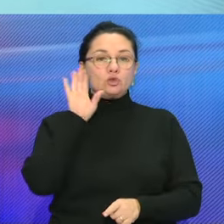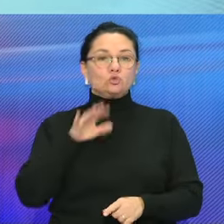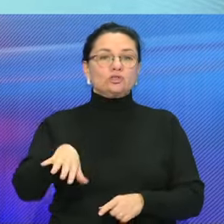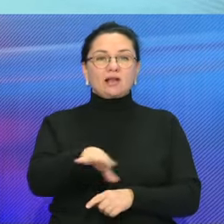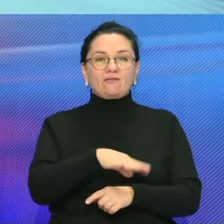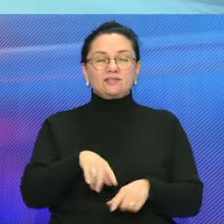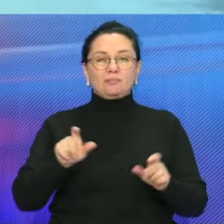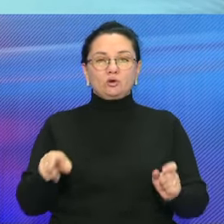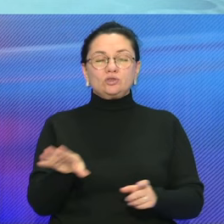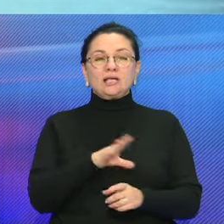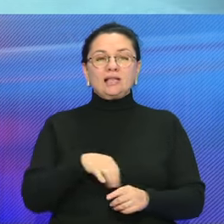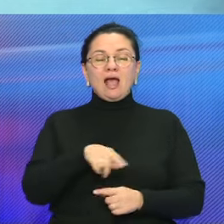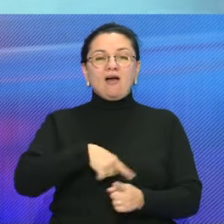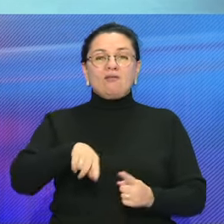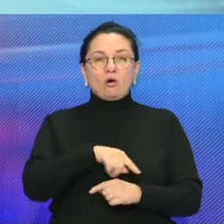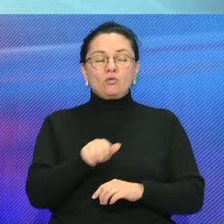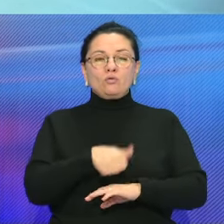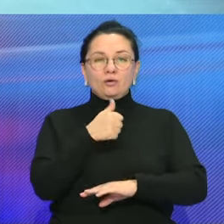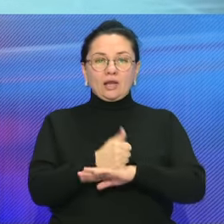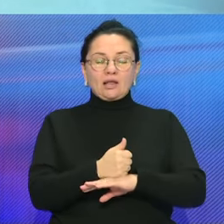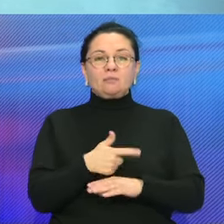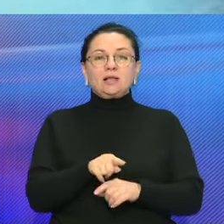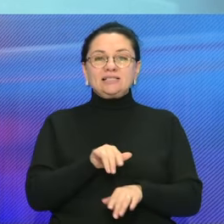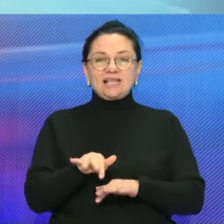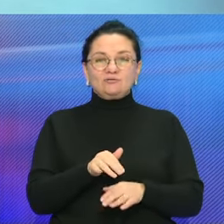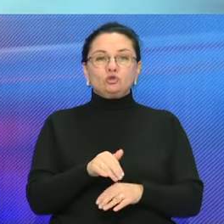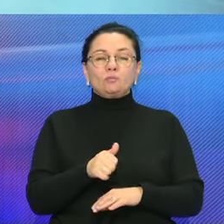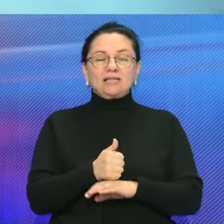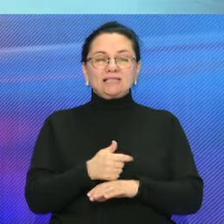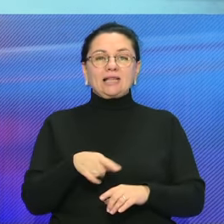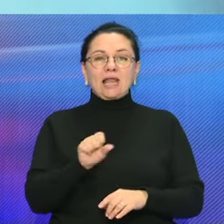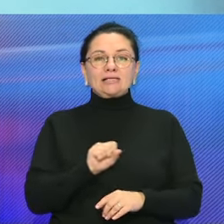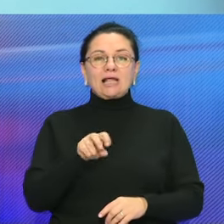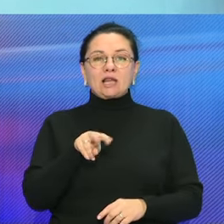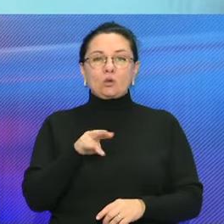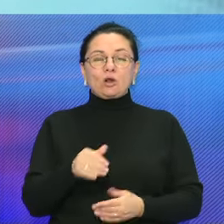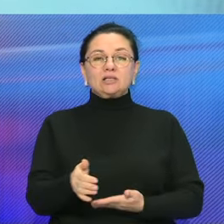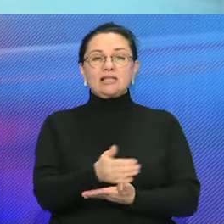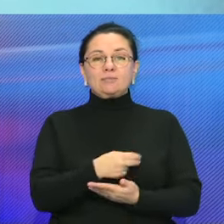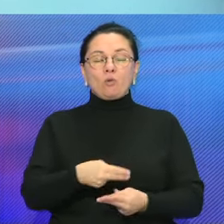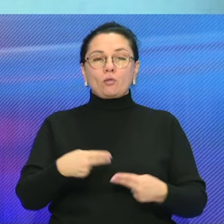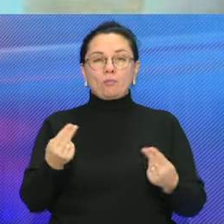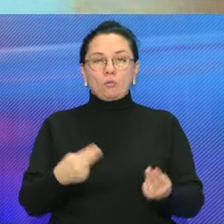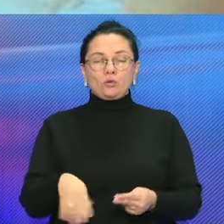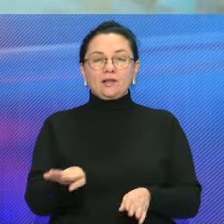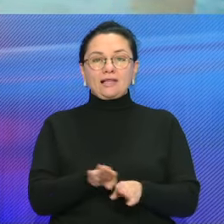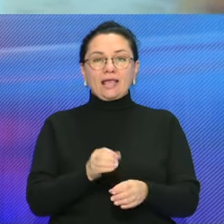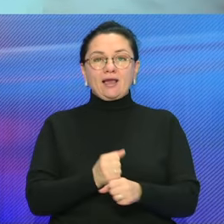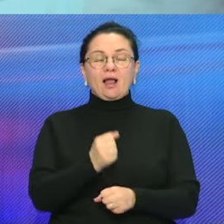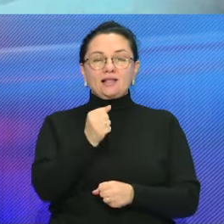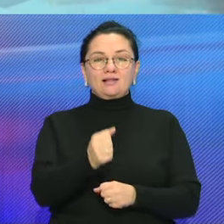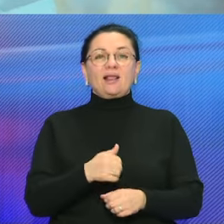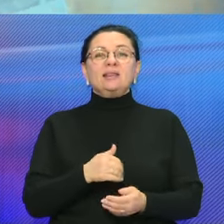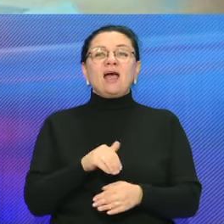на кансалідацыю вакол дзеючага прэзідэнта Аляксандра Лукашэнкі. Такім чынам, збор подпісаў за вылучэнне кандыдатаў на